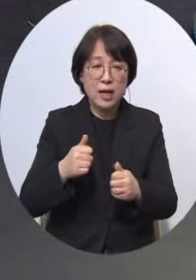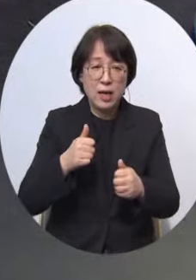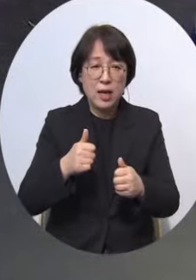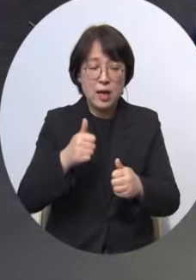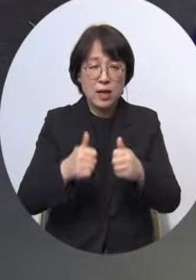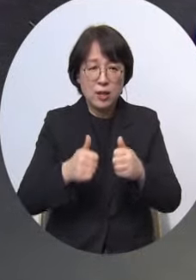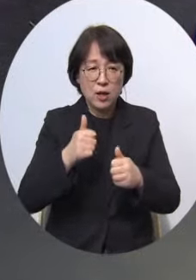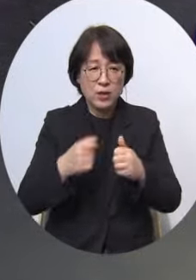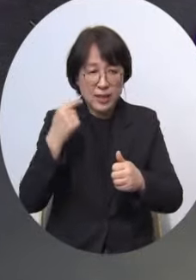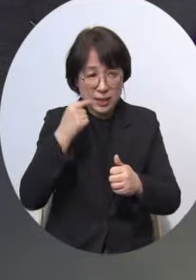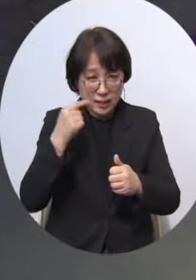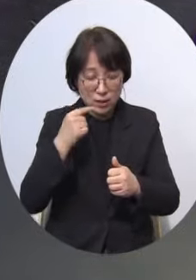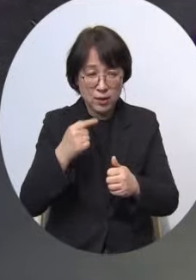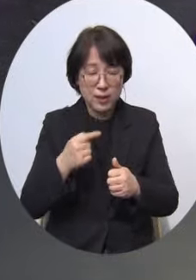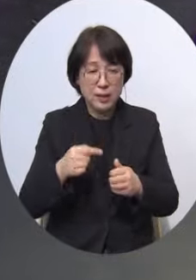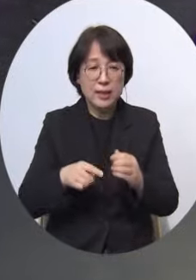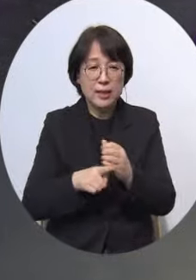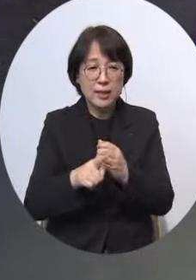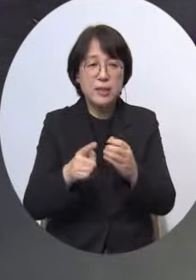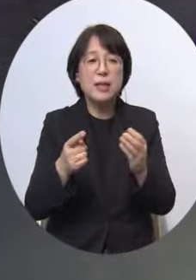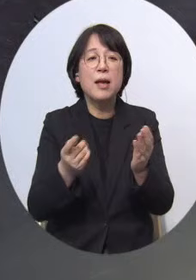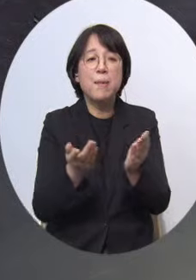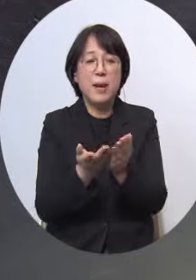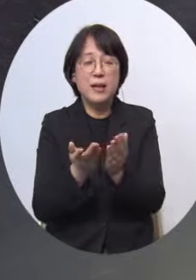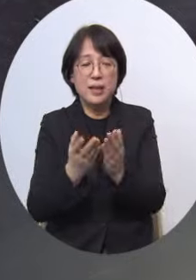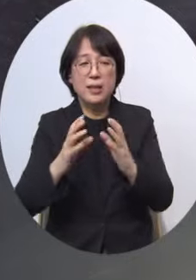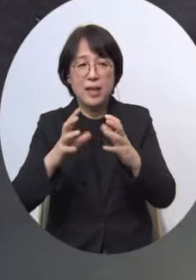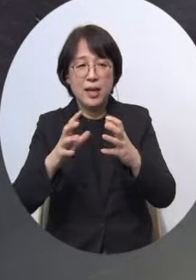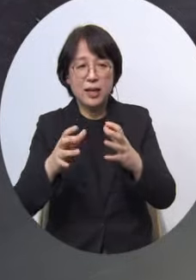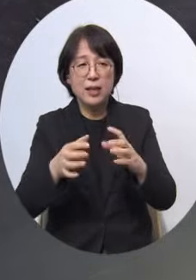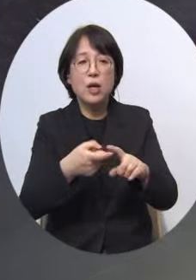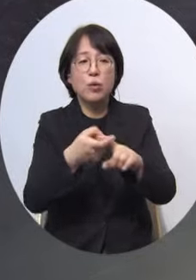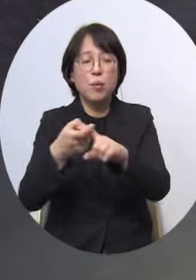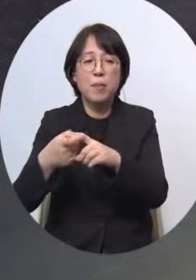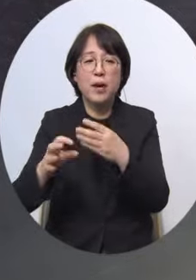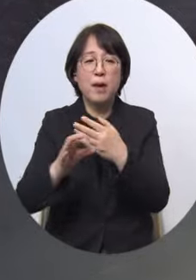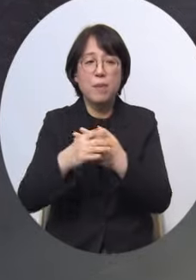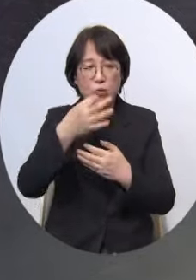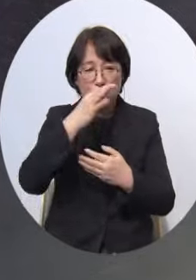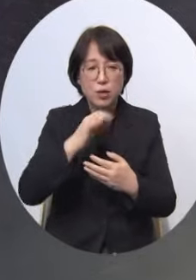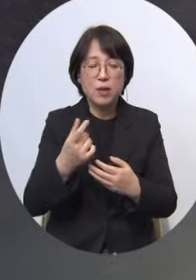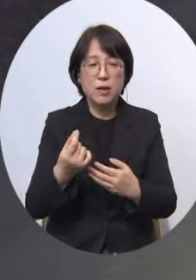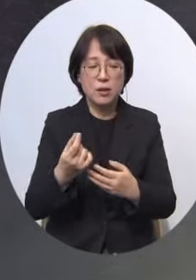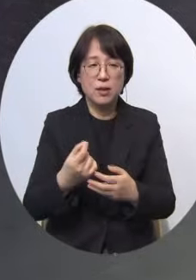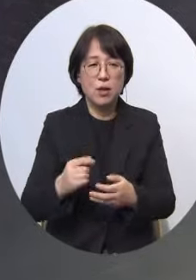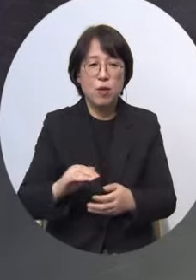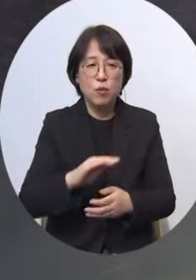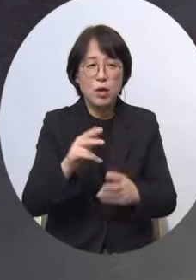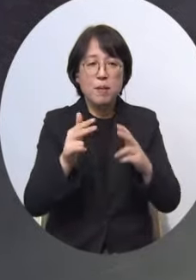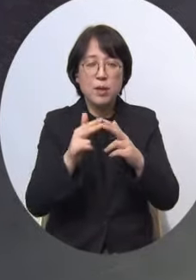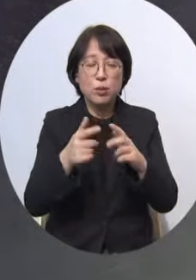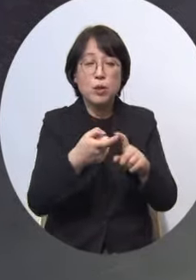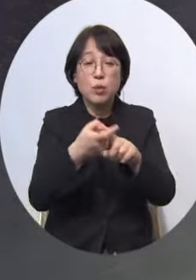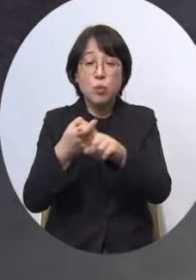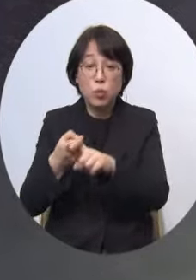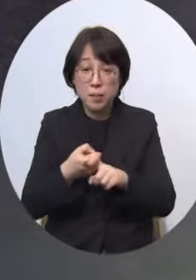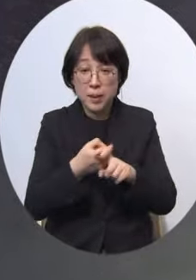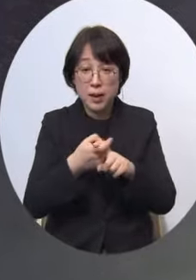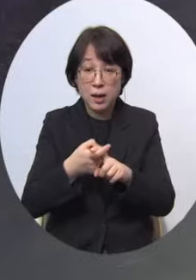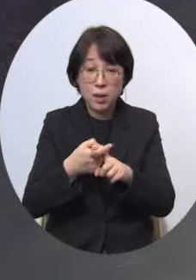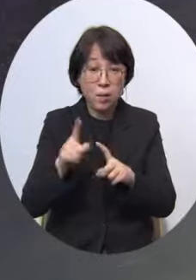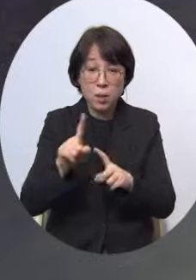뜻이 맞는 나라들끼리 만약에 동맹을 맺는다면 훨씬 유리할 것 같거든요. 우리나라의 반도체 동맹 지금 어디까지 와 있습니까?